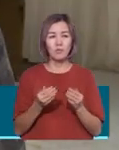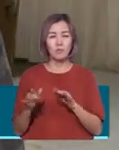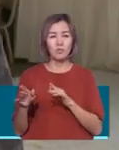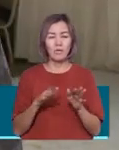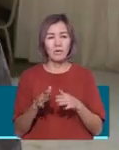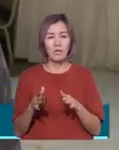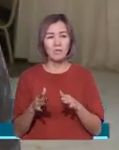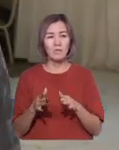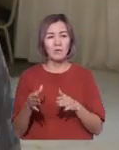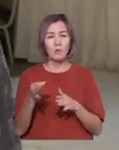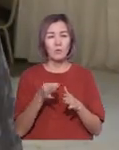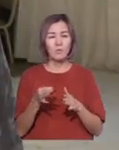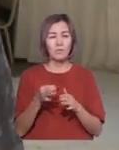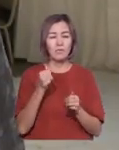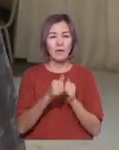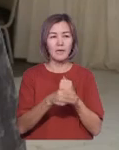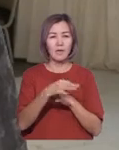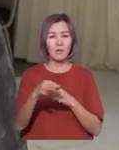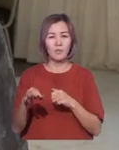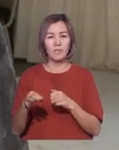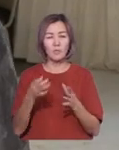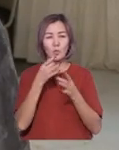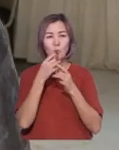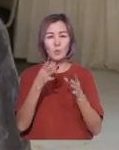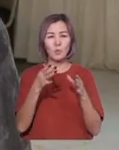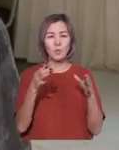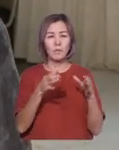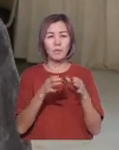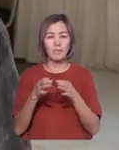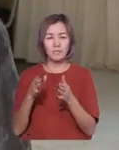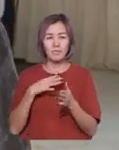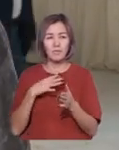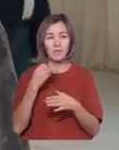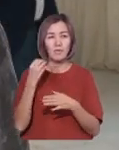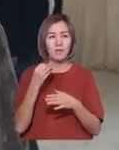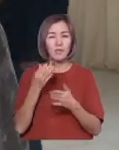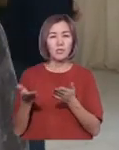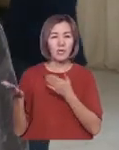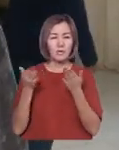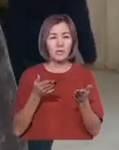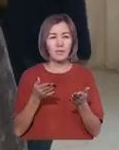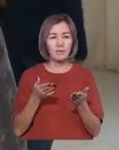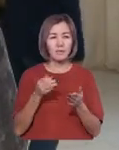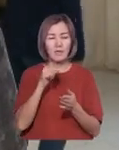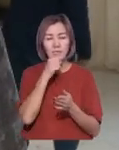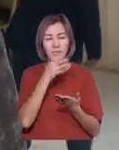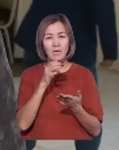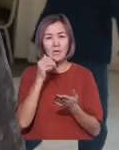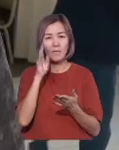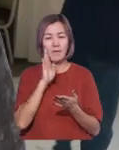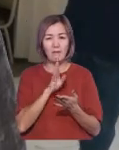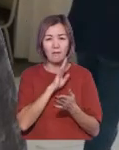шараға облысымыздың әр мәдени орталықтары шақырылып, ақсақалдарды,